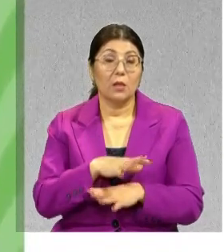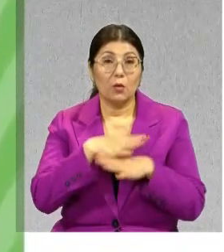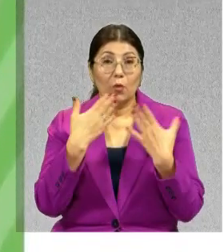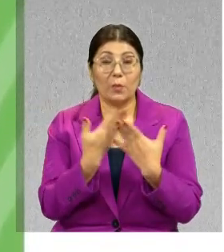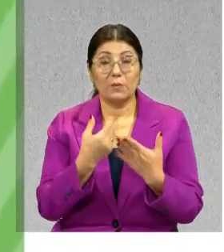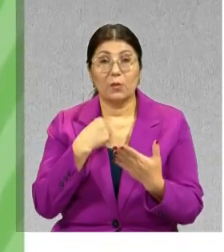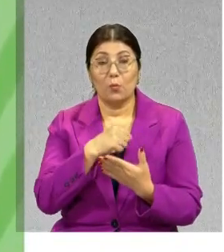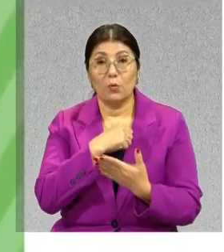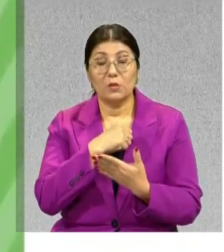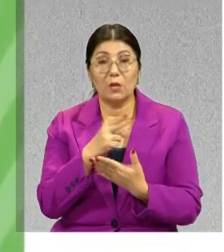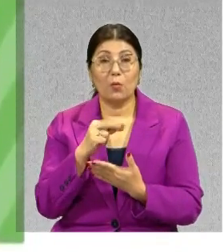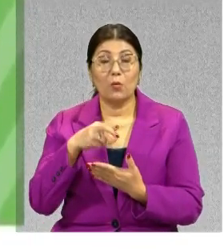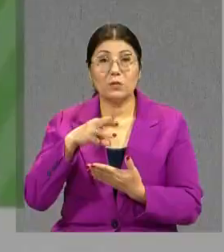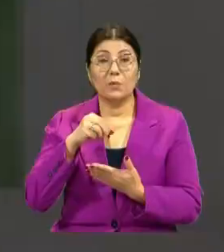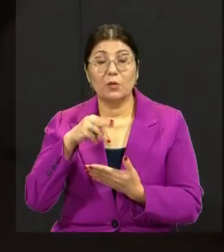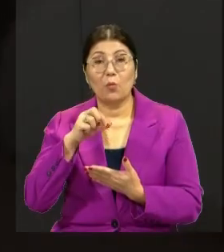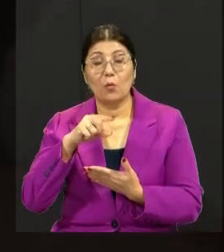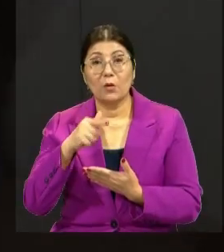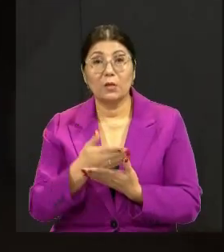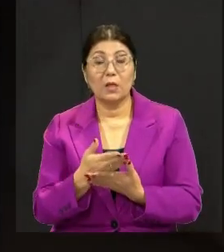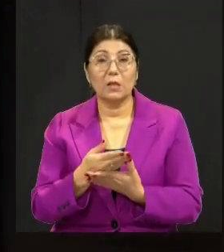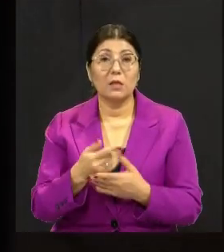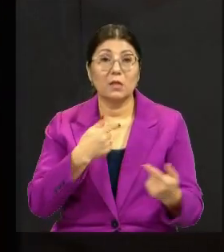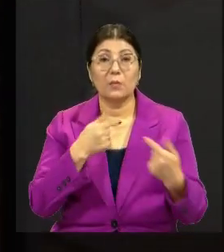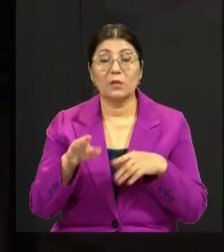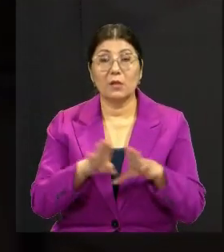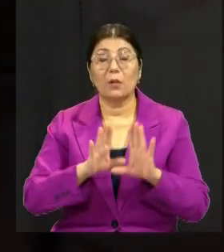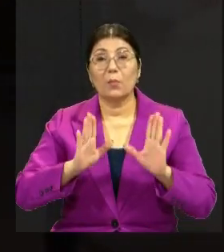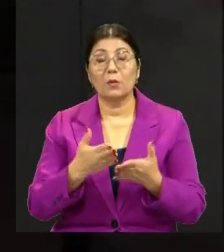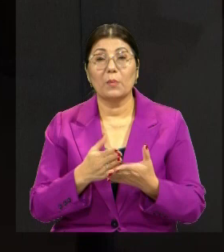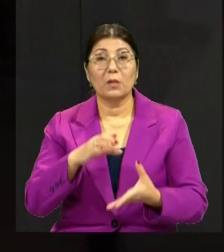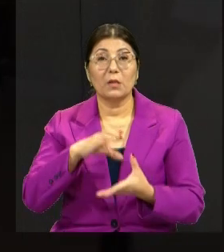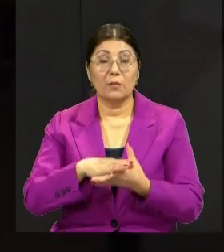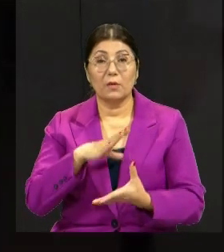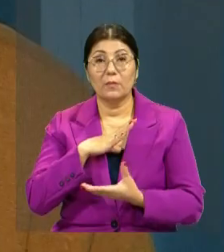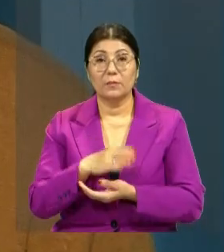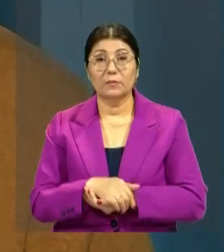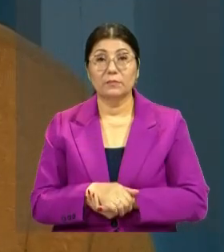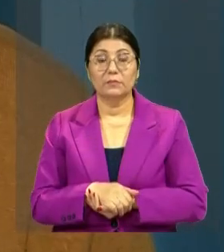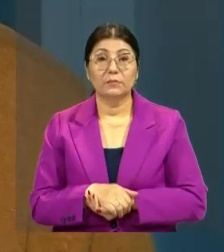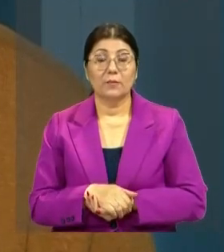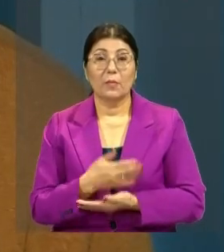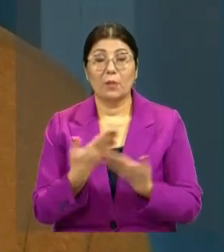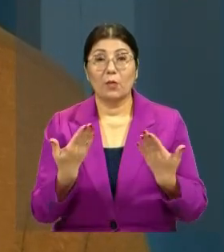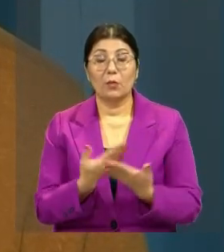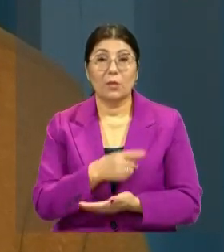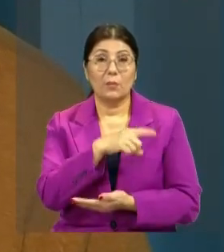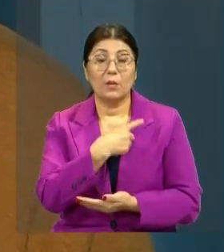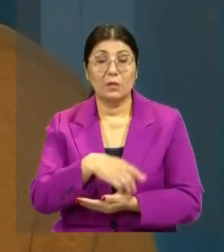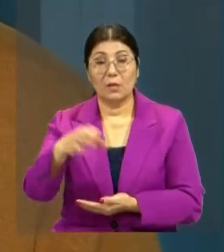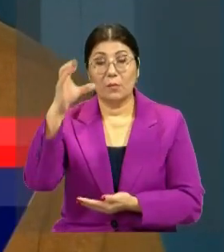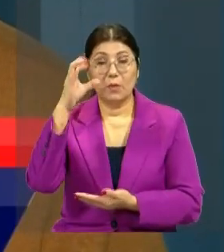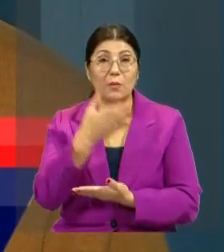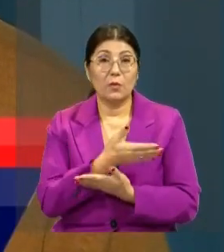өздері сеніп барған косметологтардан зардап шегіп жатады. Мұндай жайттар таныстарымның басынан өткен дейді. Бірақ олардың арнайы медициналық білімі